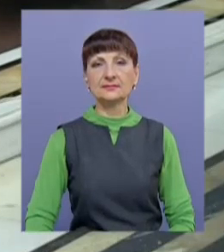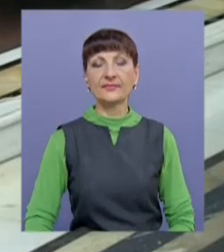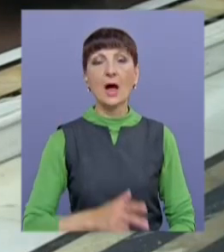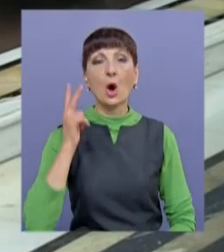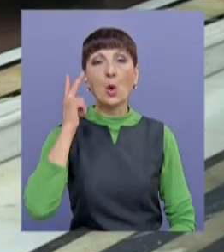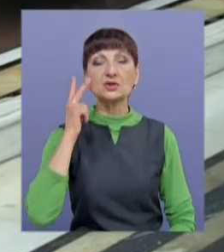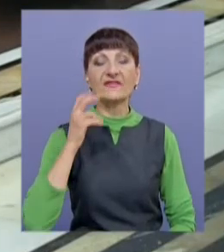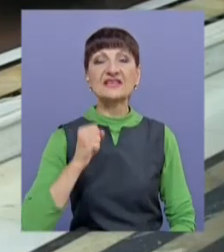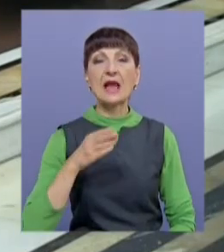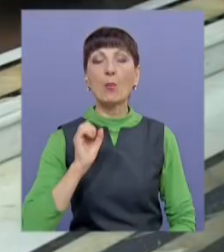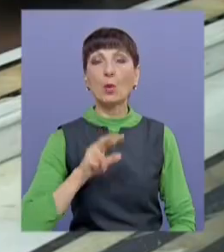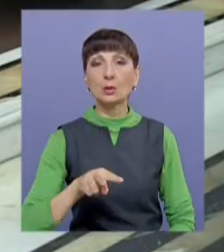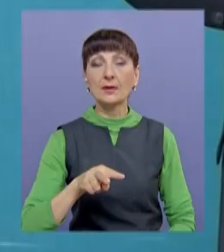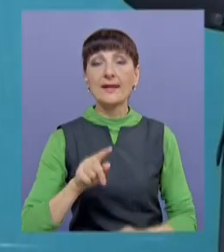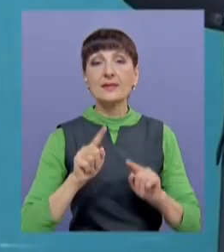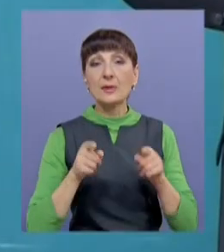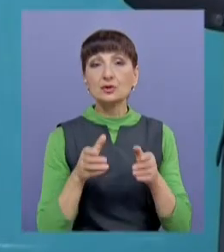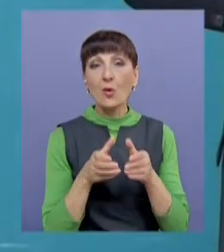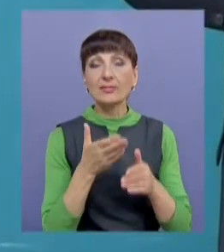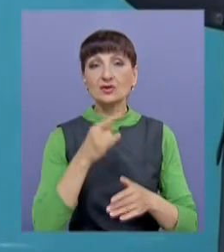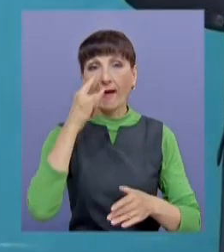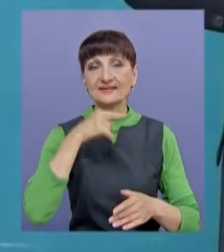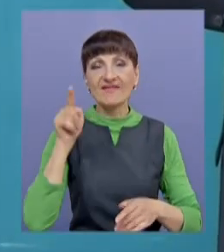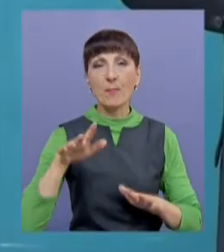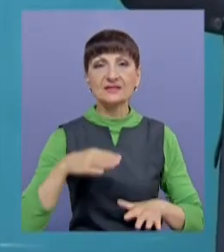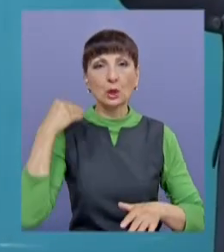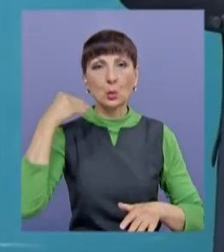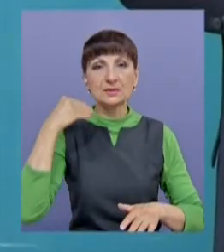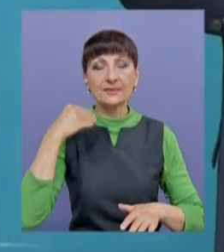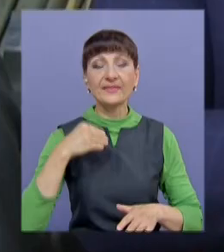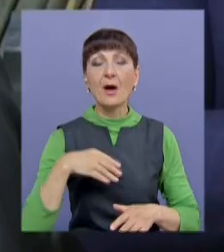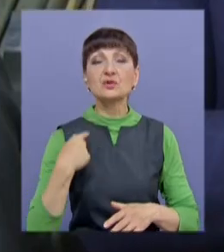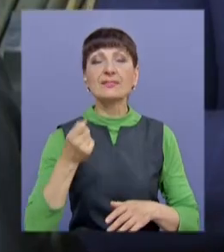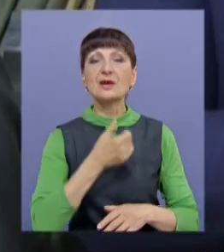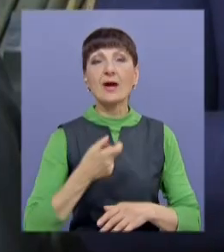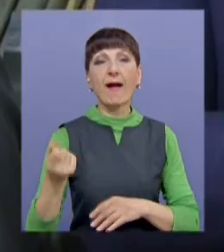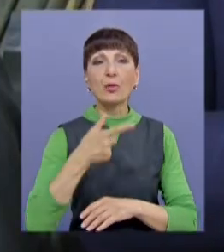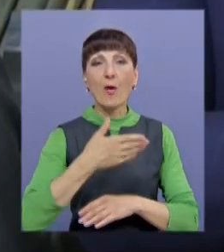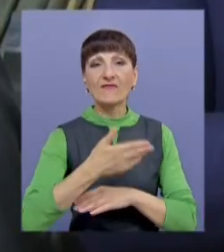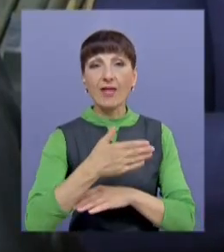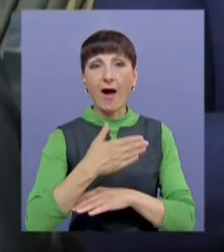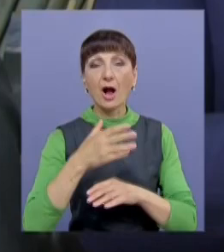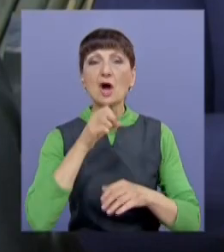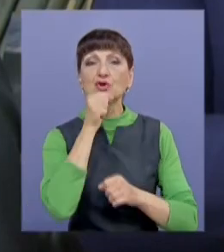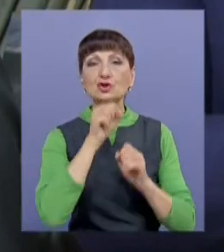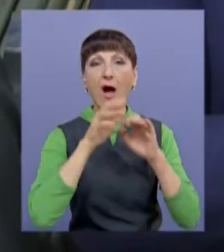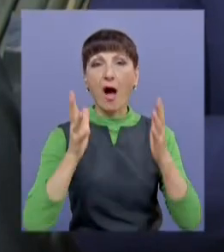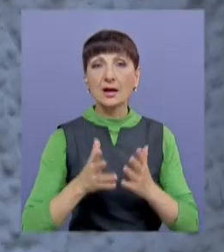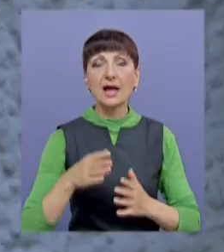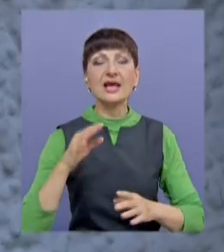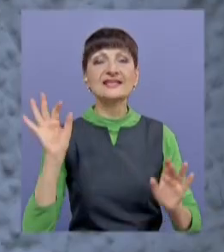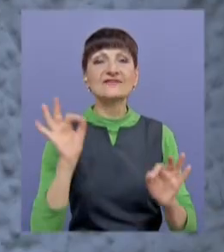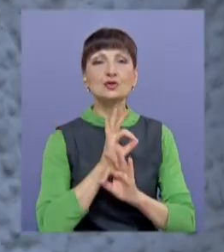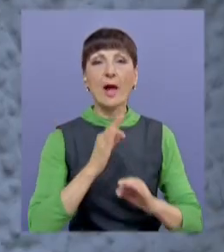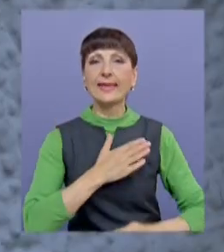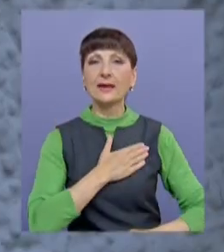Консульство в Стамбуле – это небольшой островок нашей страны в Турции. Наш небесно-голубой стяг, шары в цветах флага и, конечно же, звучание гимна.